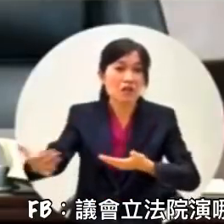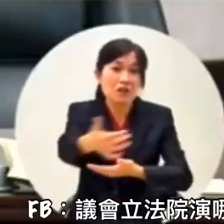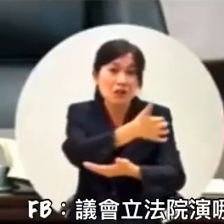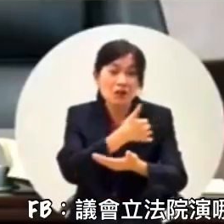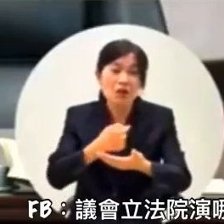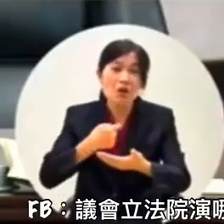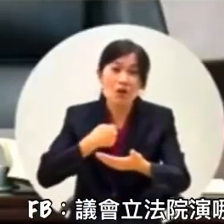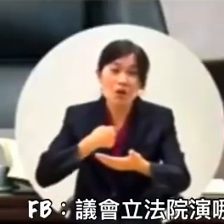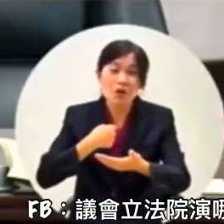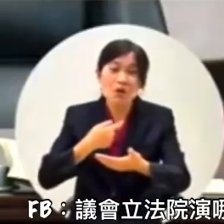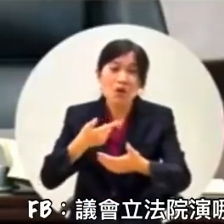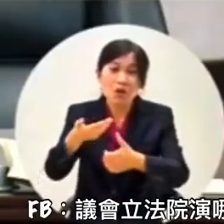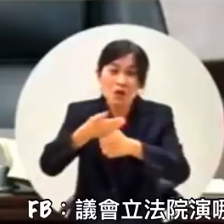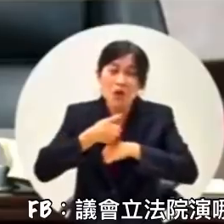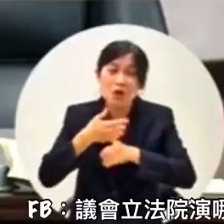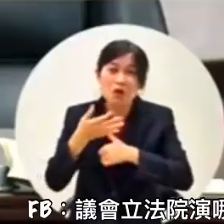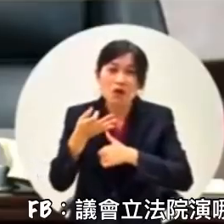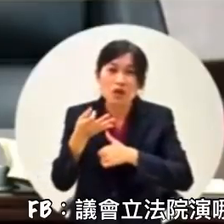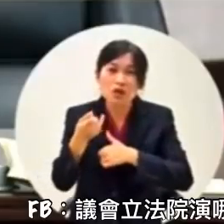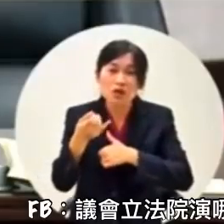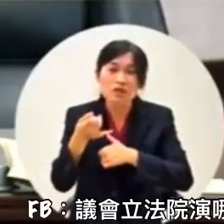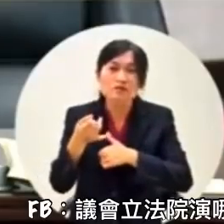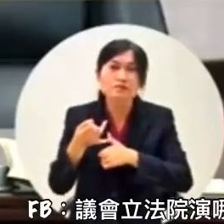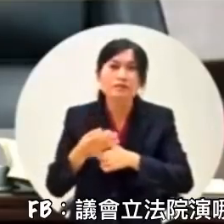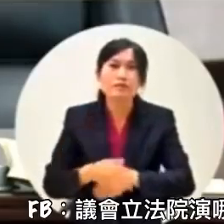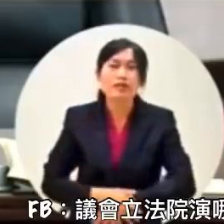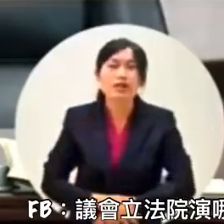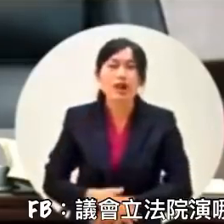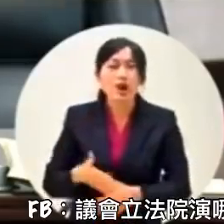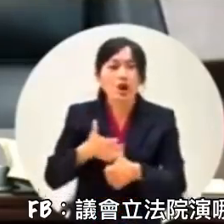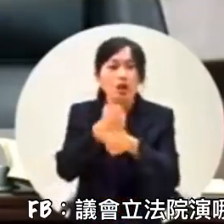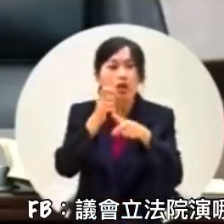因为石化业总公司南移，请局长答复。